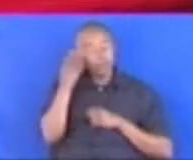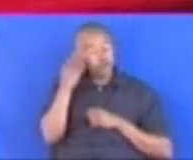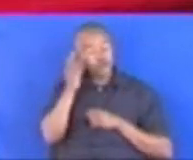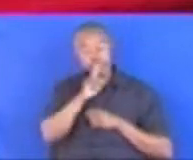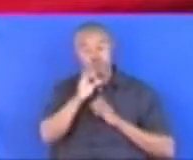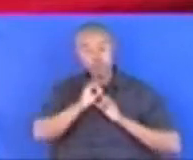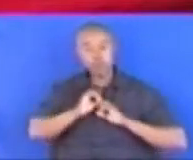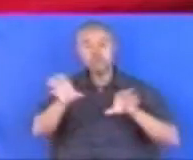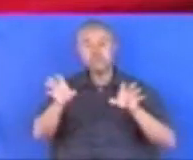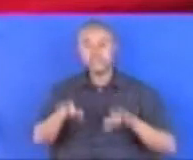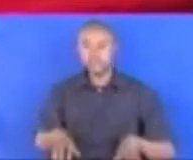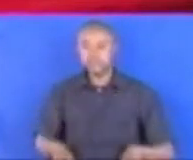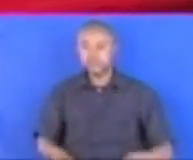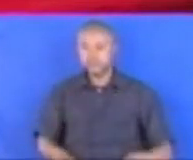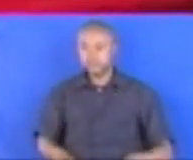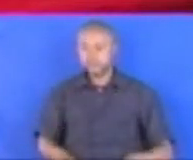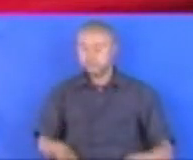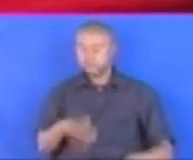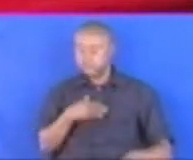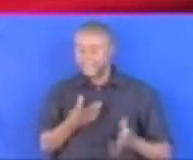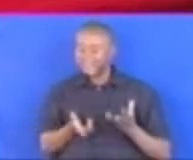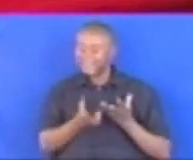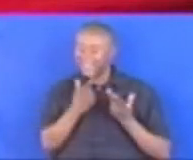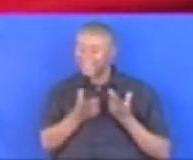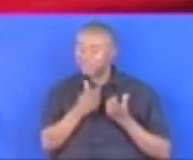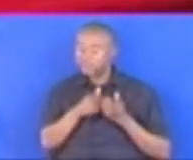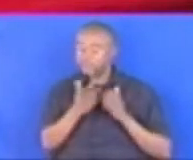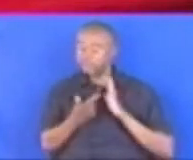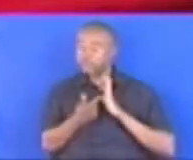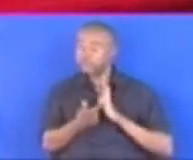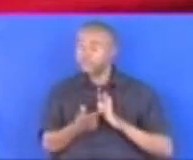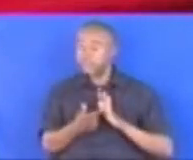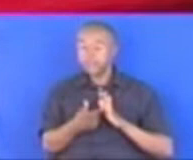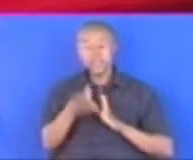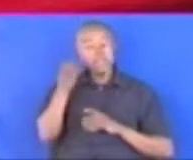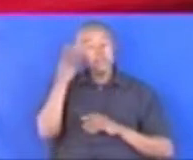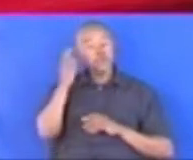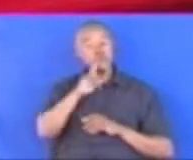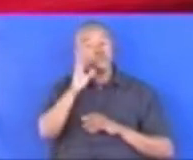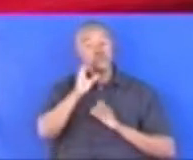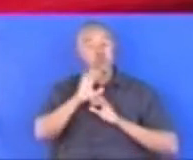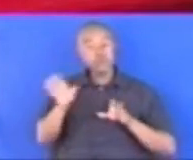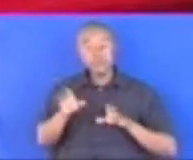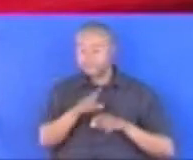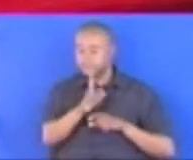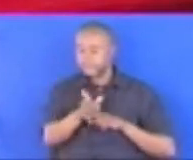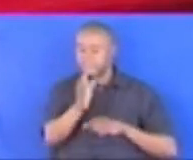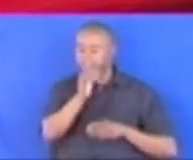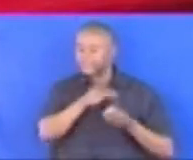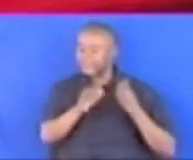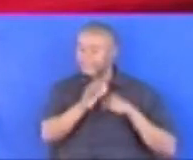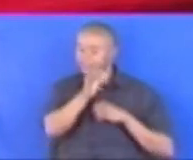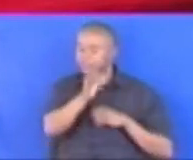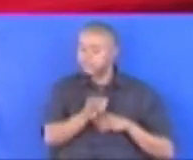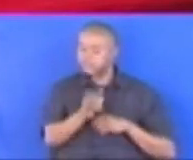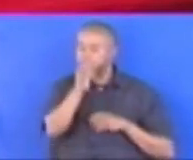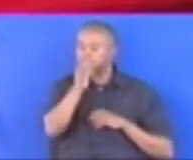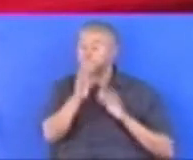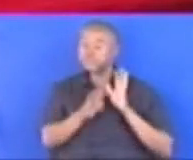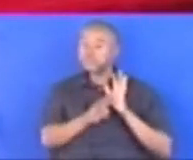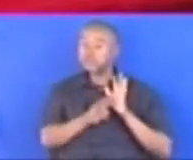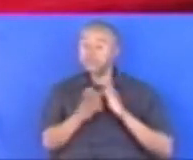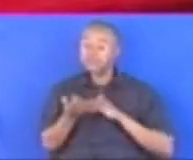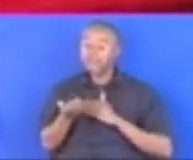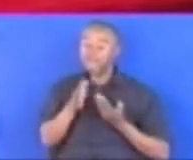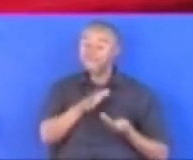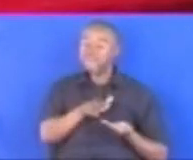non communicable diseases. Takwimu zinaonyesha kuwa magonjwa yasiyo ya kuambukiza yanachangia kwa 27% ya